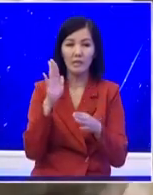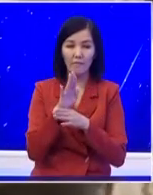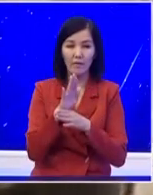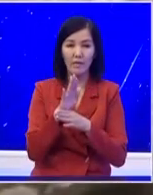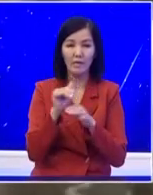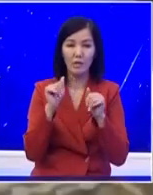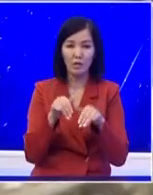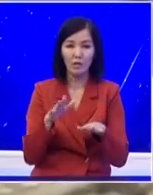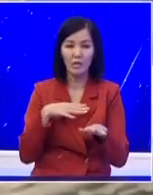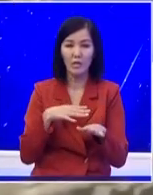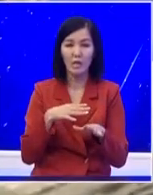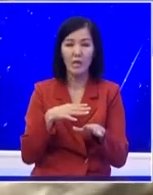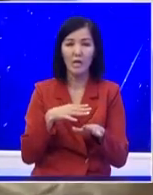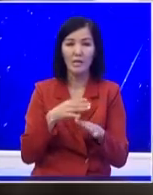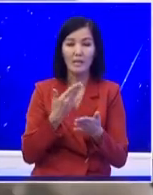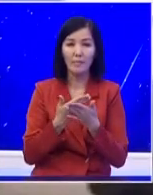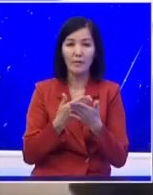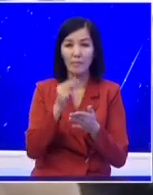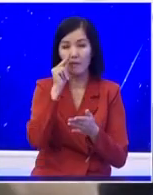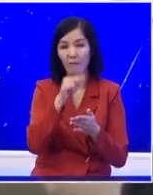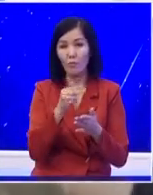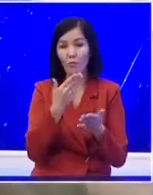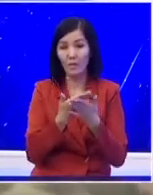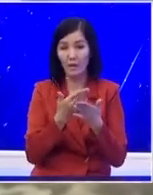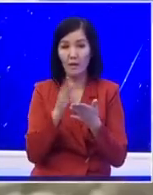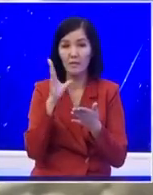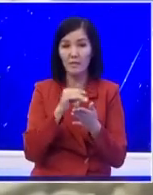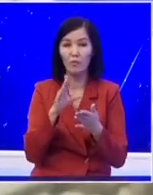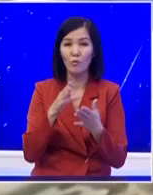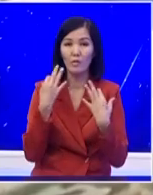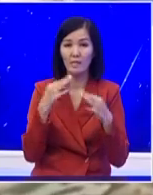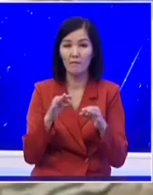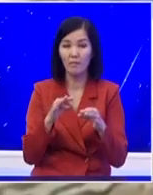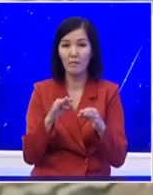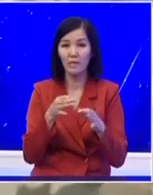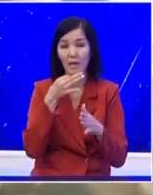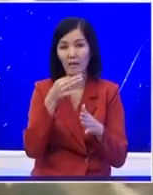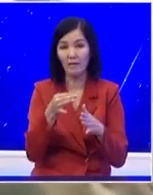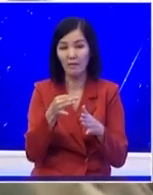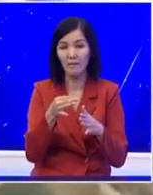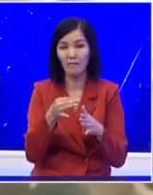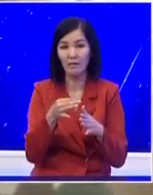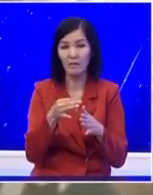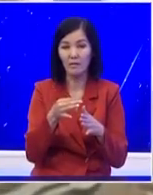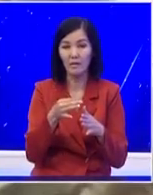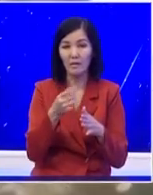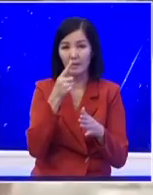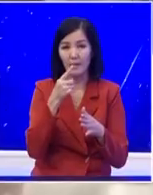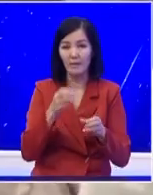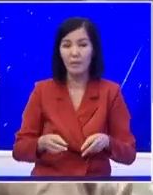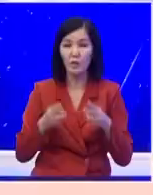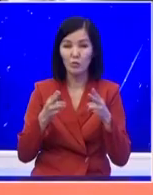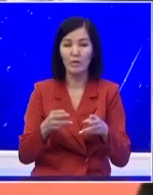словам юристов, в случае, если вина Фургала будет доказана, его могут освободить от ответственности за давностью совершения